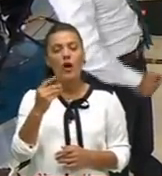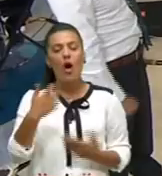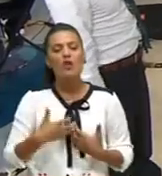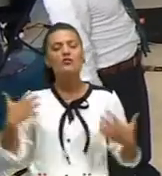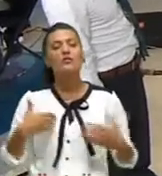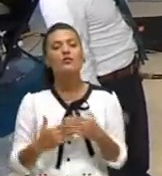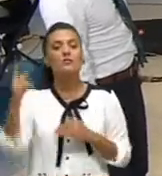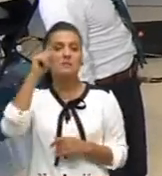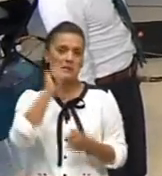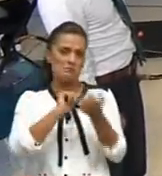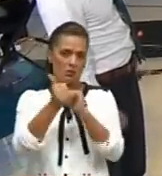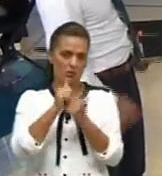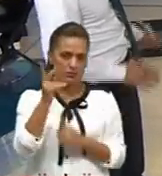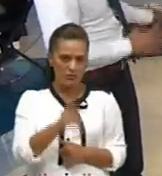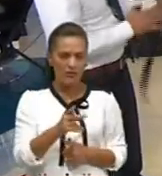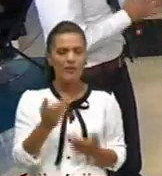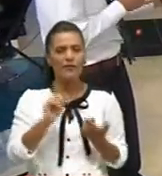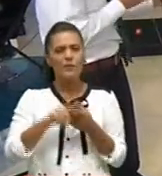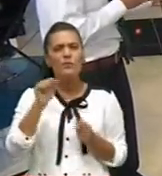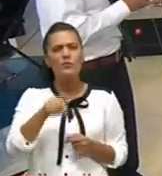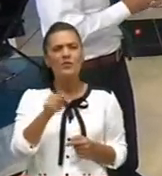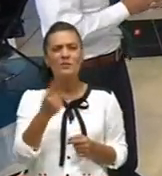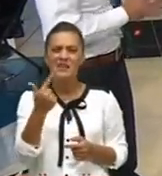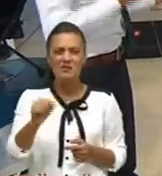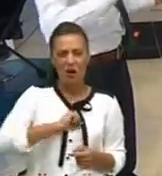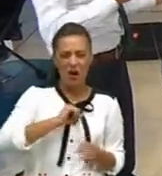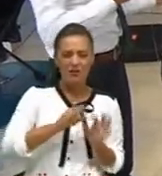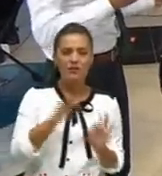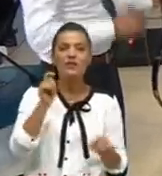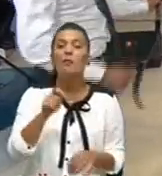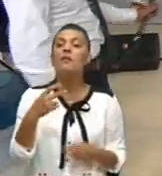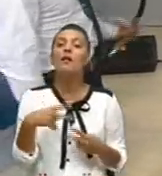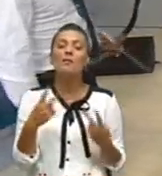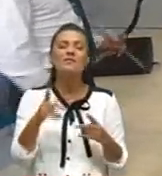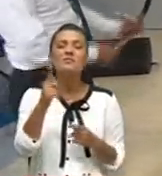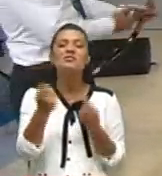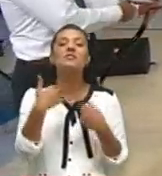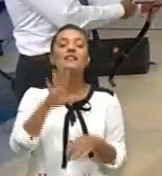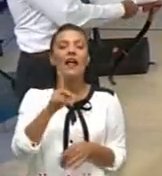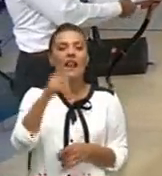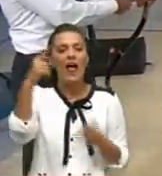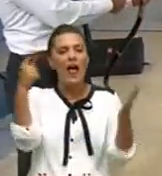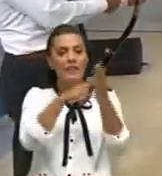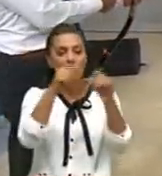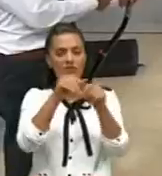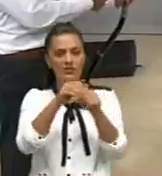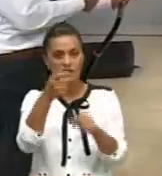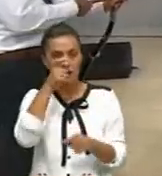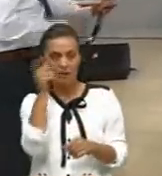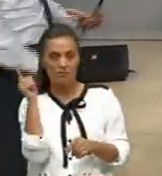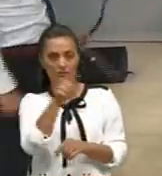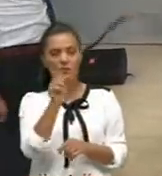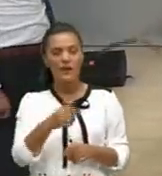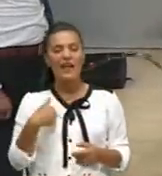spor. Ve yani böyle tırsarak atılabilecek bir iş değil. Evet doğru. O yüzden çok hedefe de odaklanmak kesinlikle lazım. Kesinlikle dik